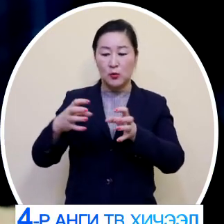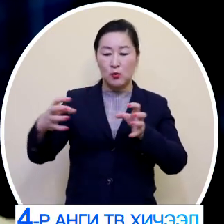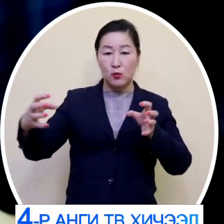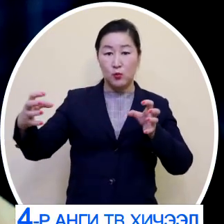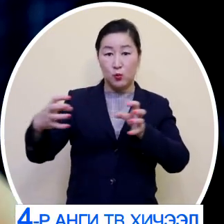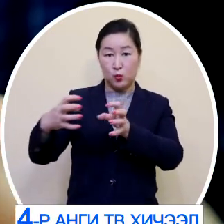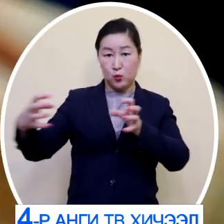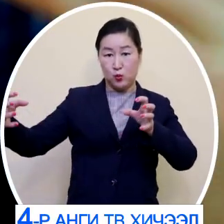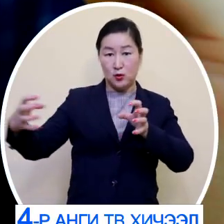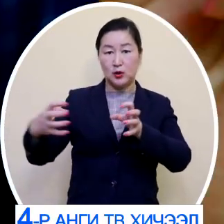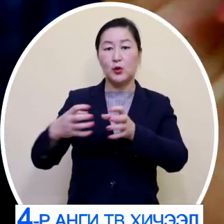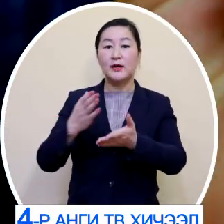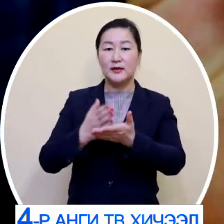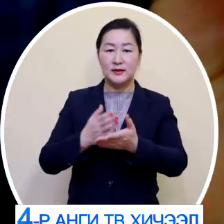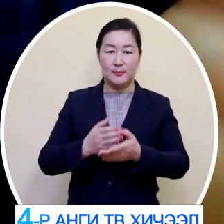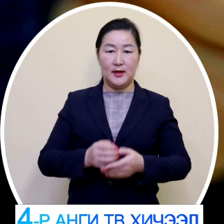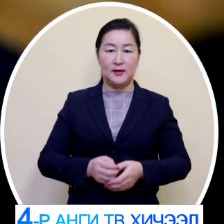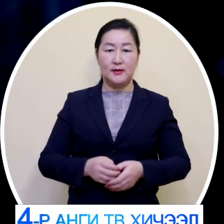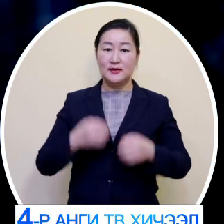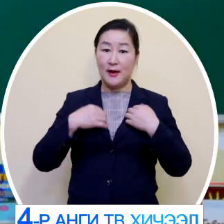эсрэгээр нь туйлыг солиод үзье.